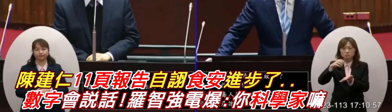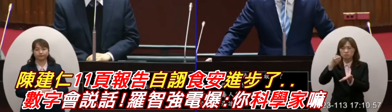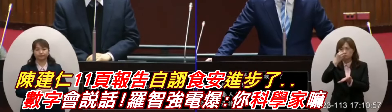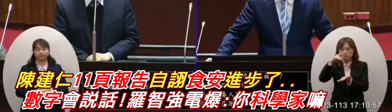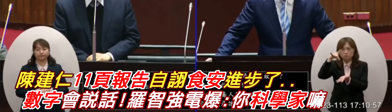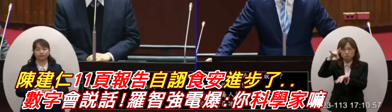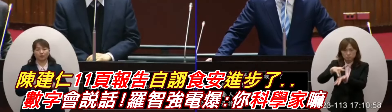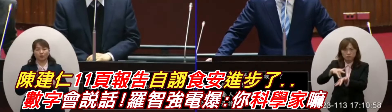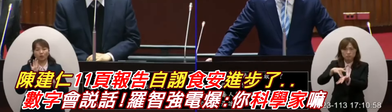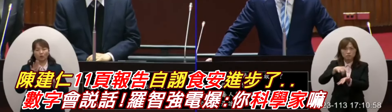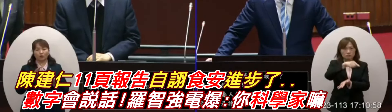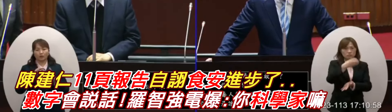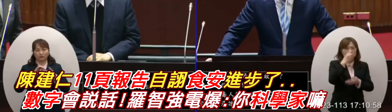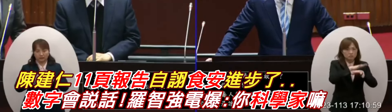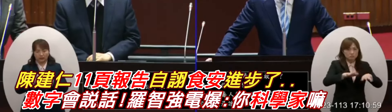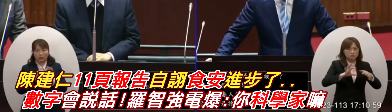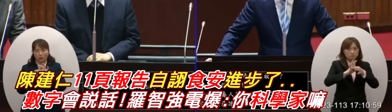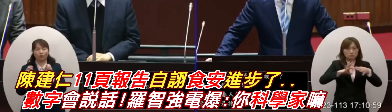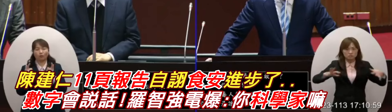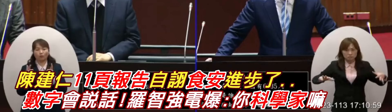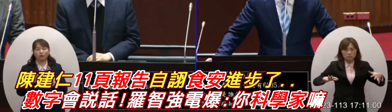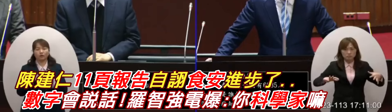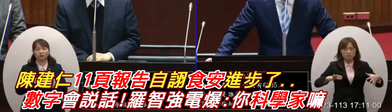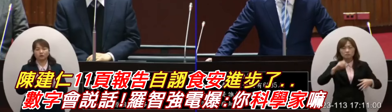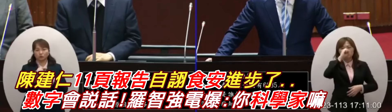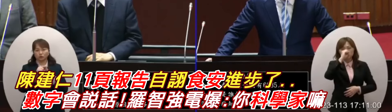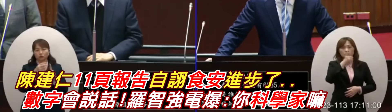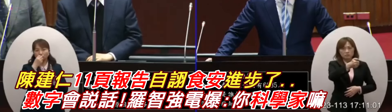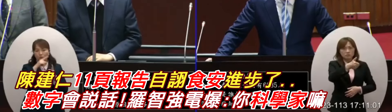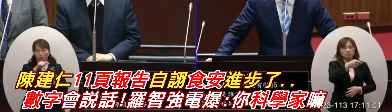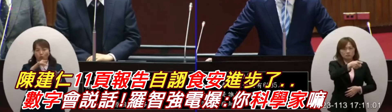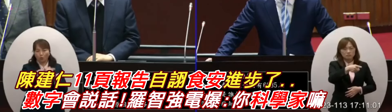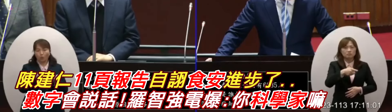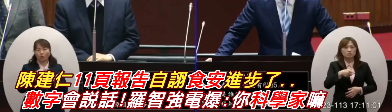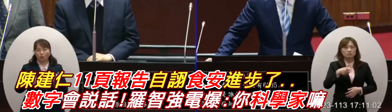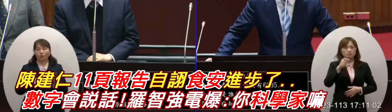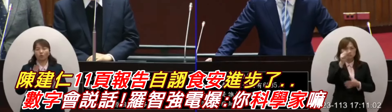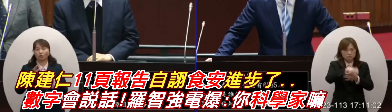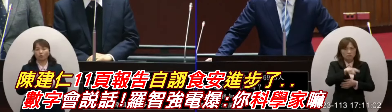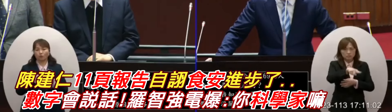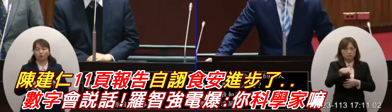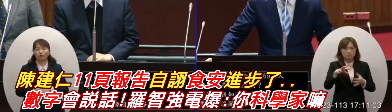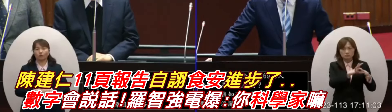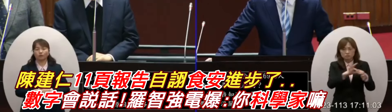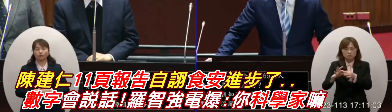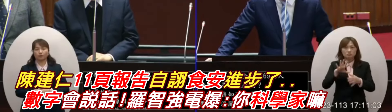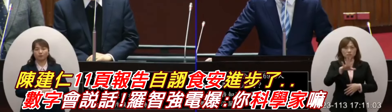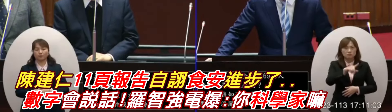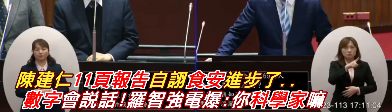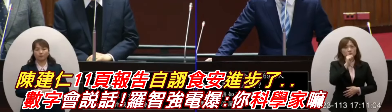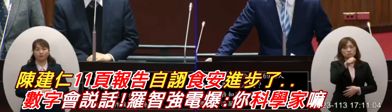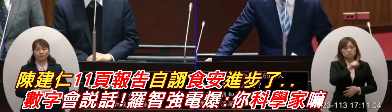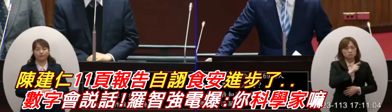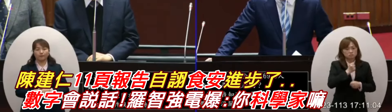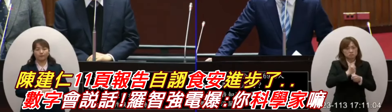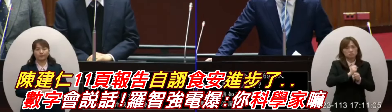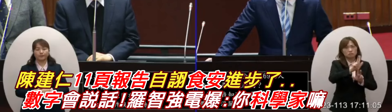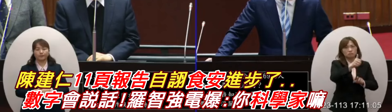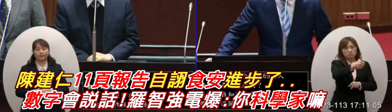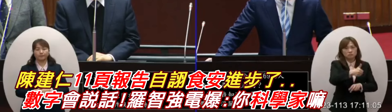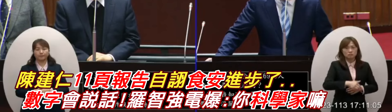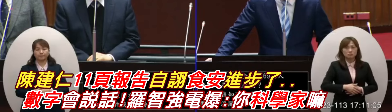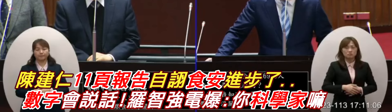公平。 不完全是跟食安有关系，但是 谢谢您 了， 谢谢你承认食安有关系。那你还说你们做得很好，因为食